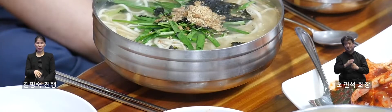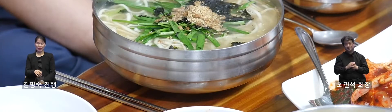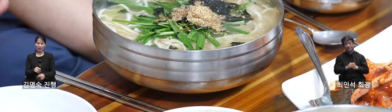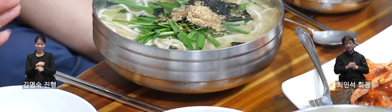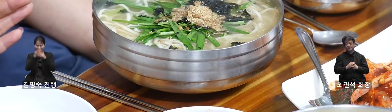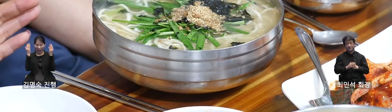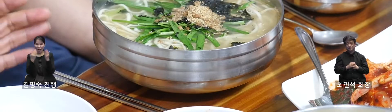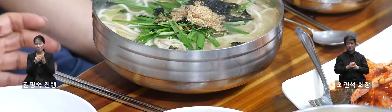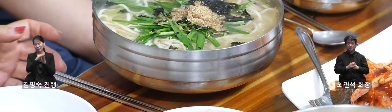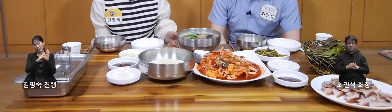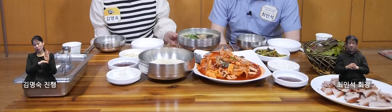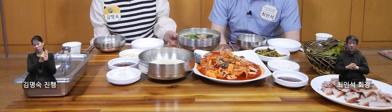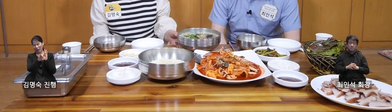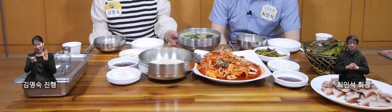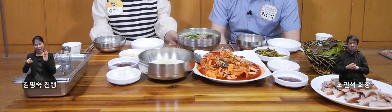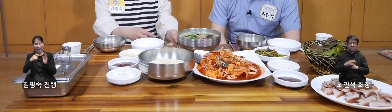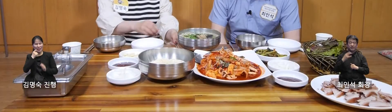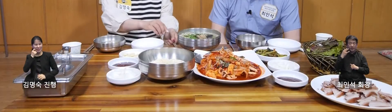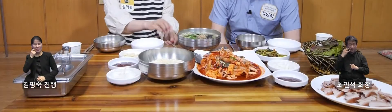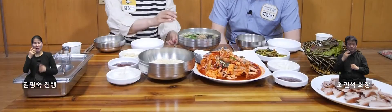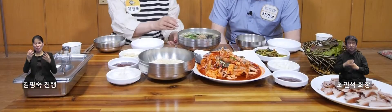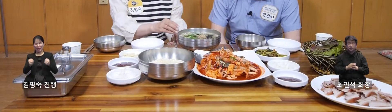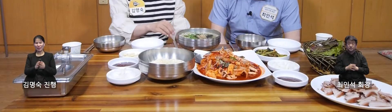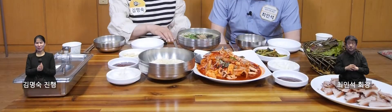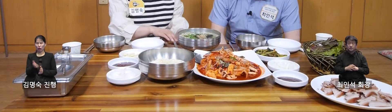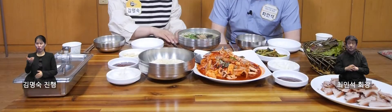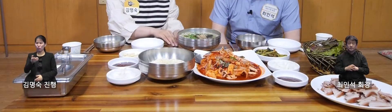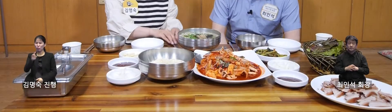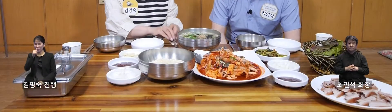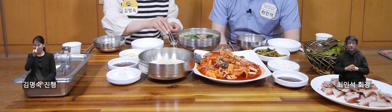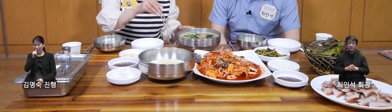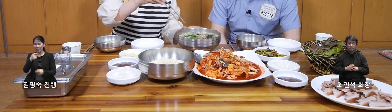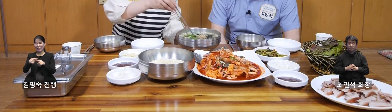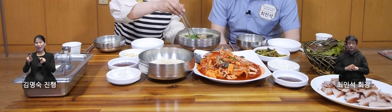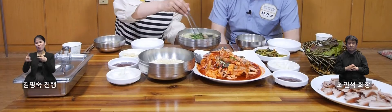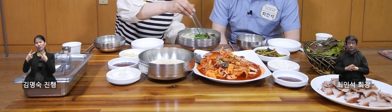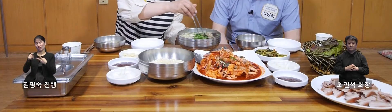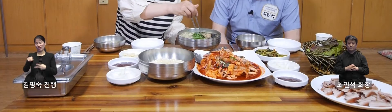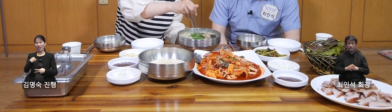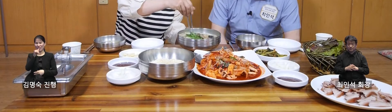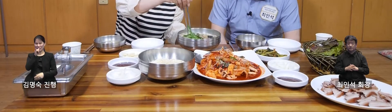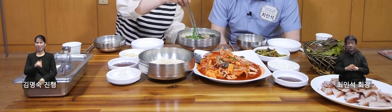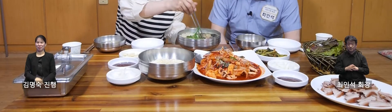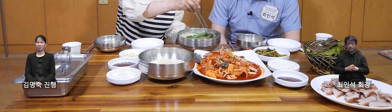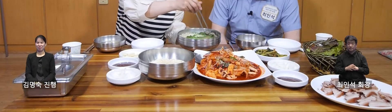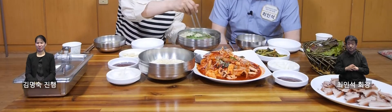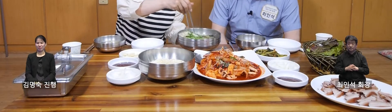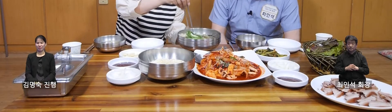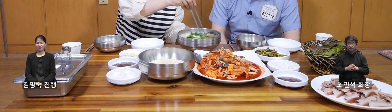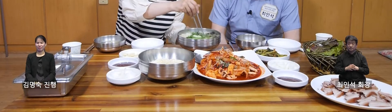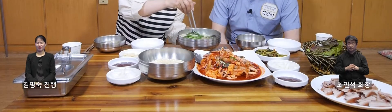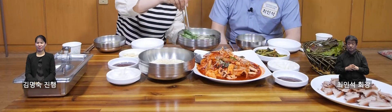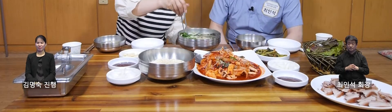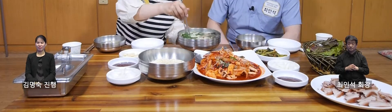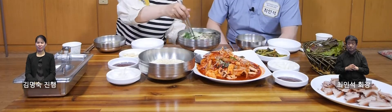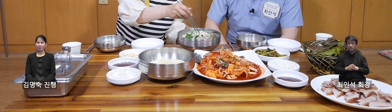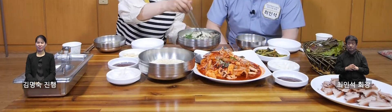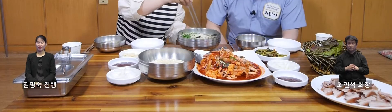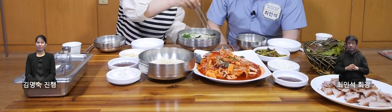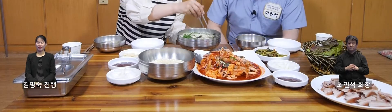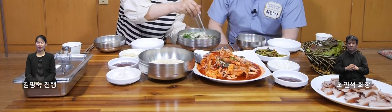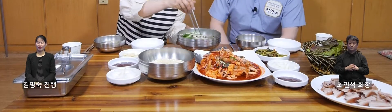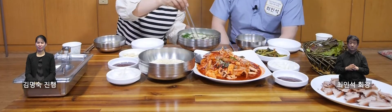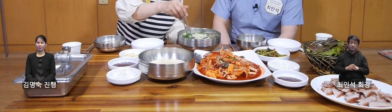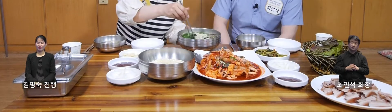워낙 다 인기가 있기 때문에 그래서 국물 있는 칼국수가 있고요. 요거를